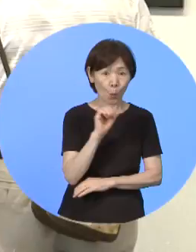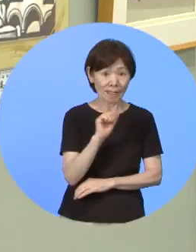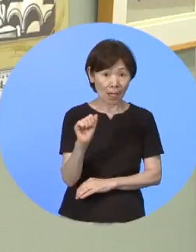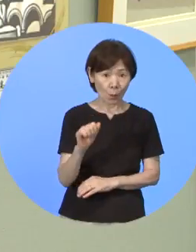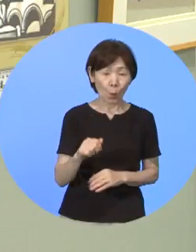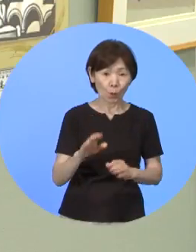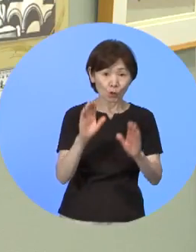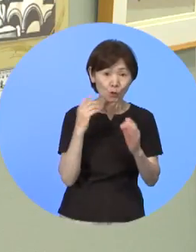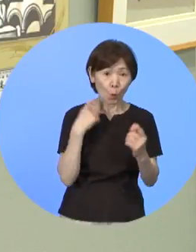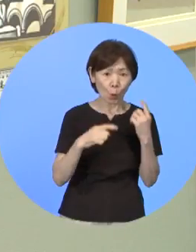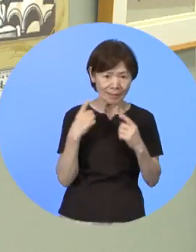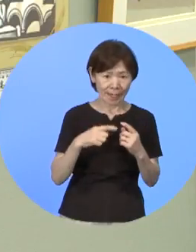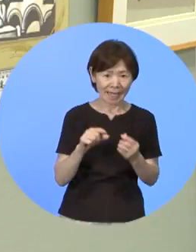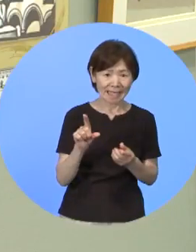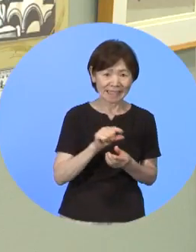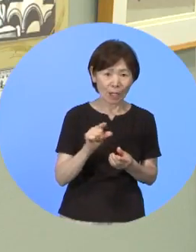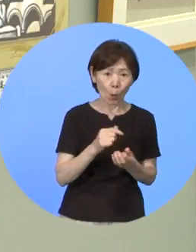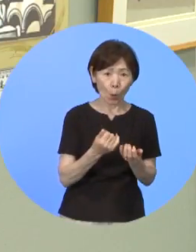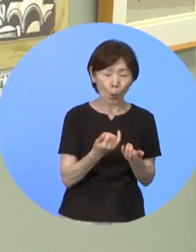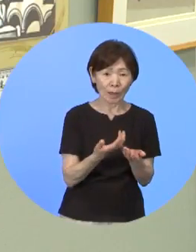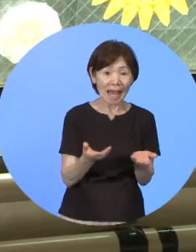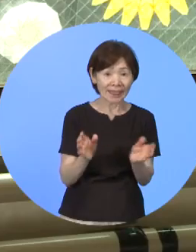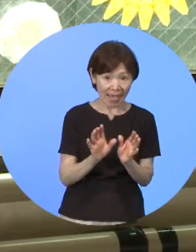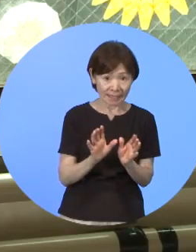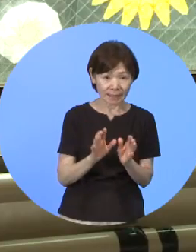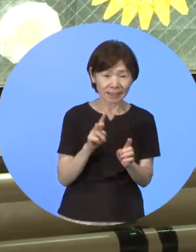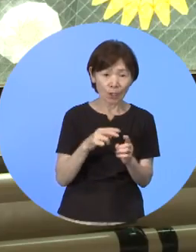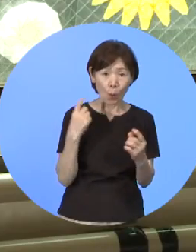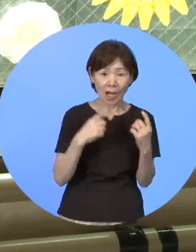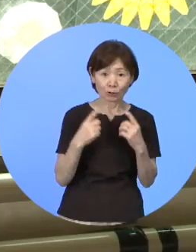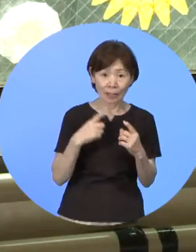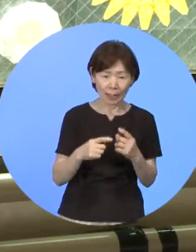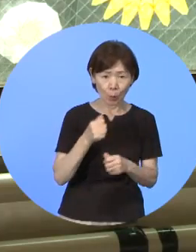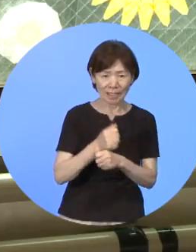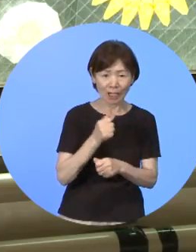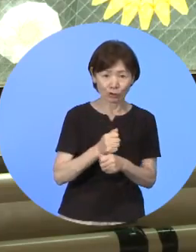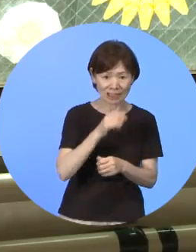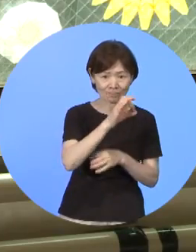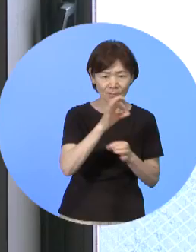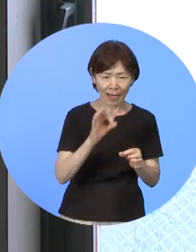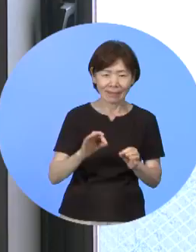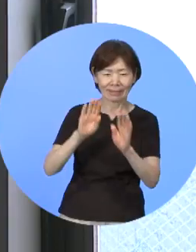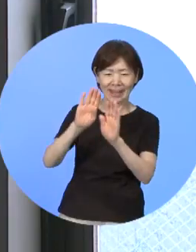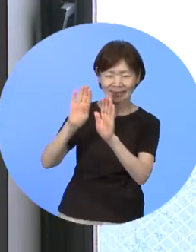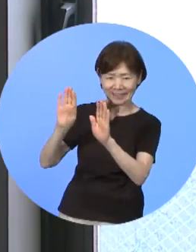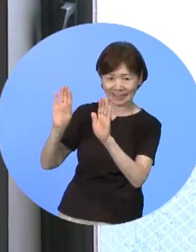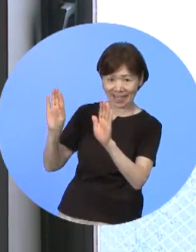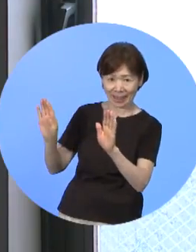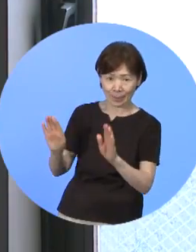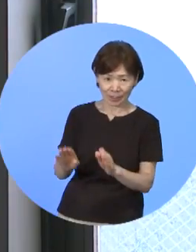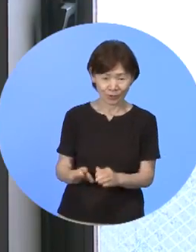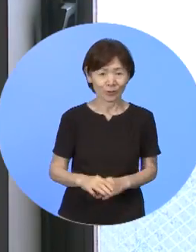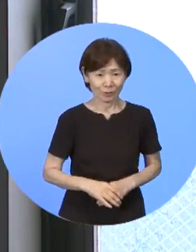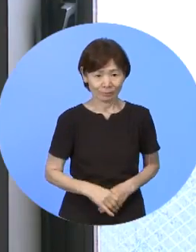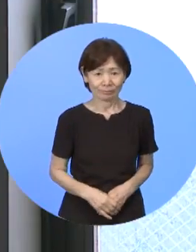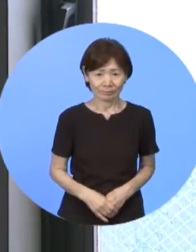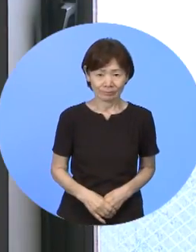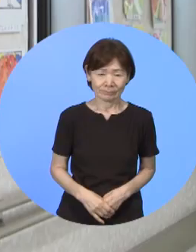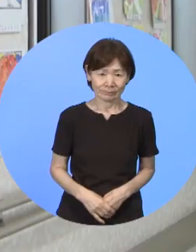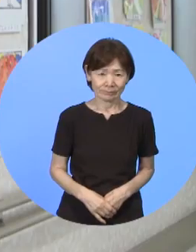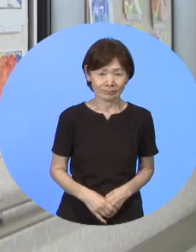センター主催の講座の受講者や利用団体、近隣の小学校児童の作品などが展示されてい